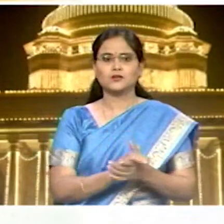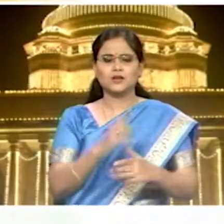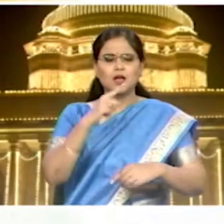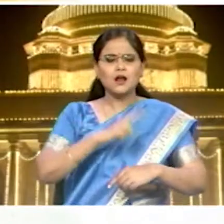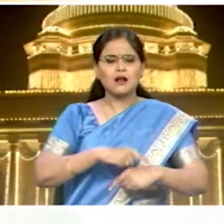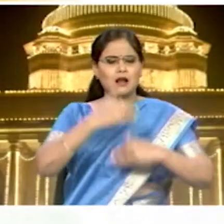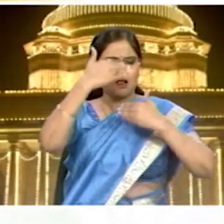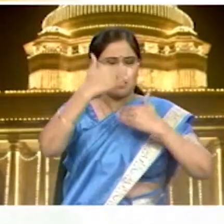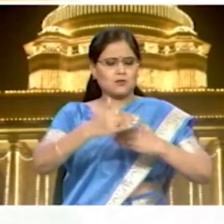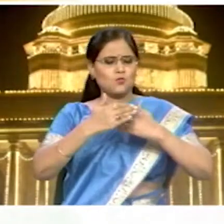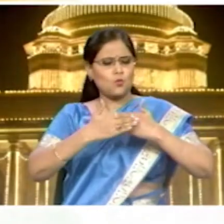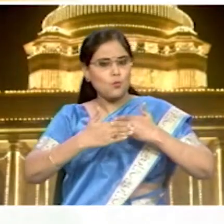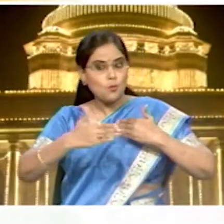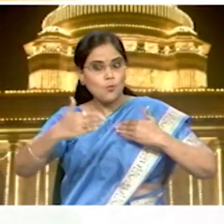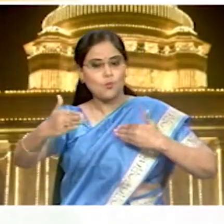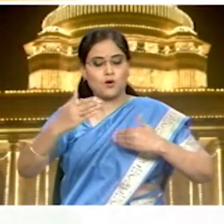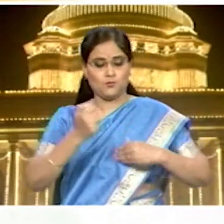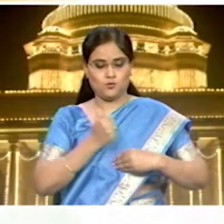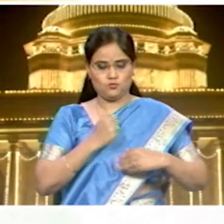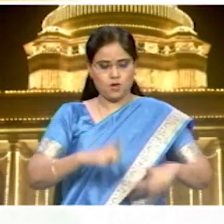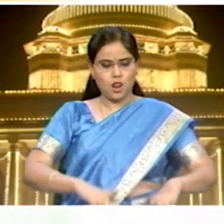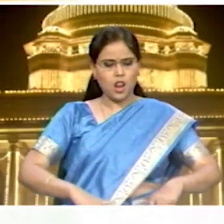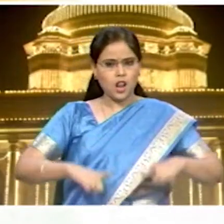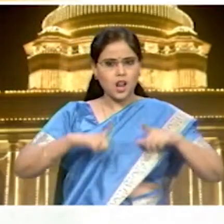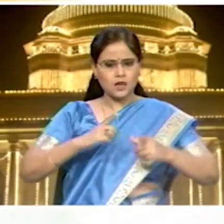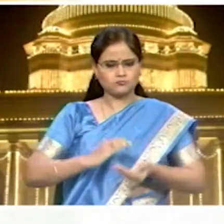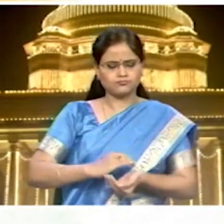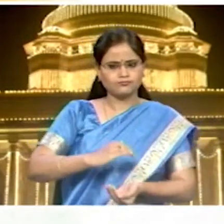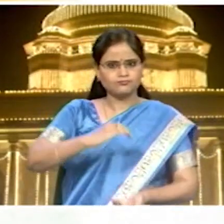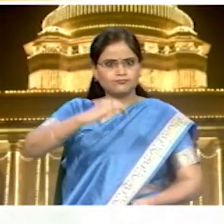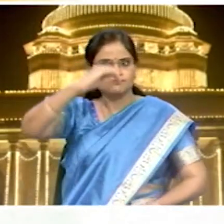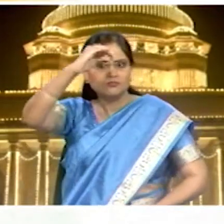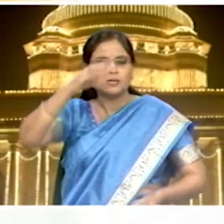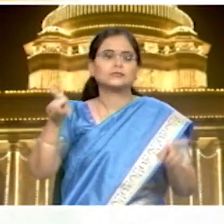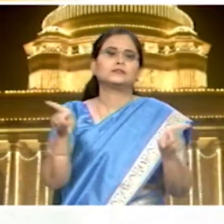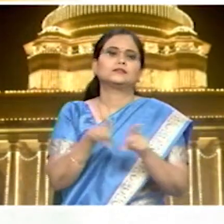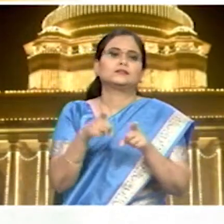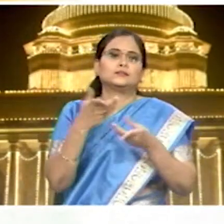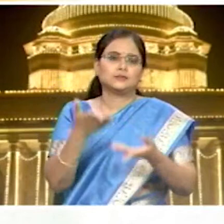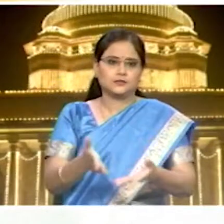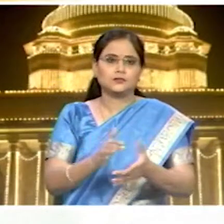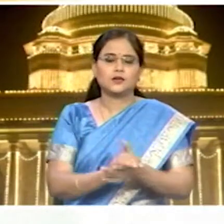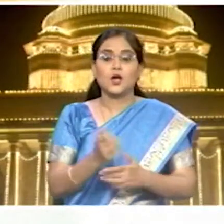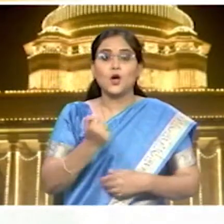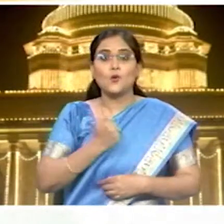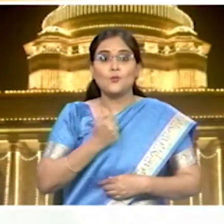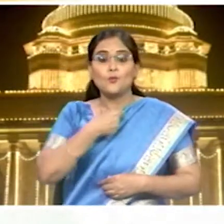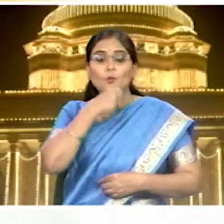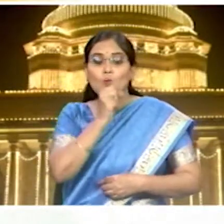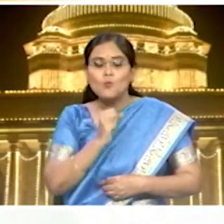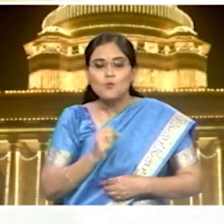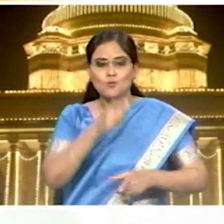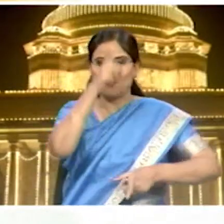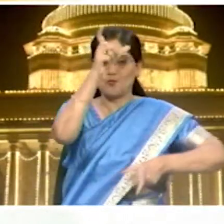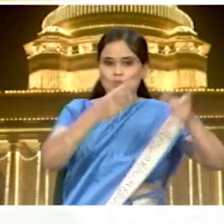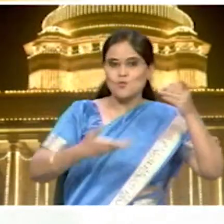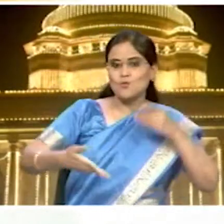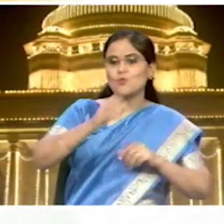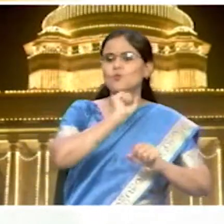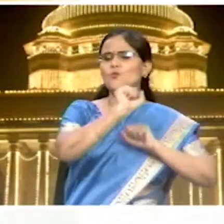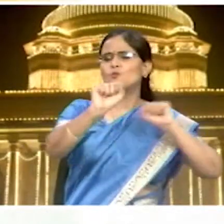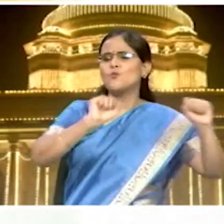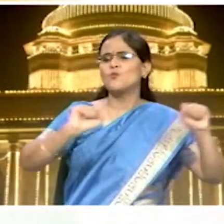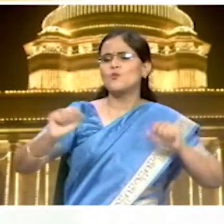कालखंड एक जीवन यात्रा जैसा है। हमारे वरिष्ठ नागरिकों ने अपने जीवन काल